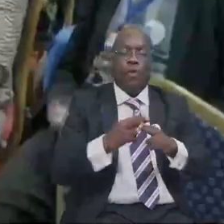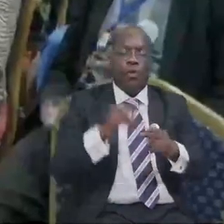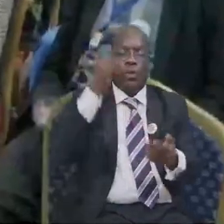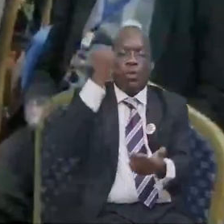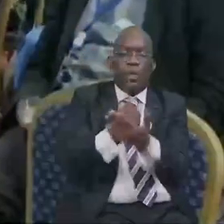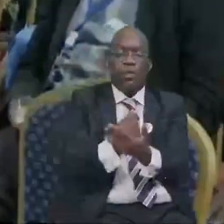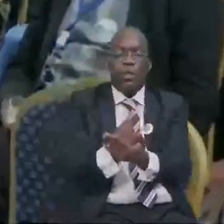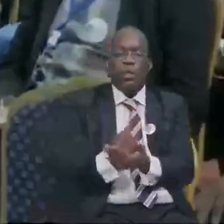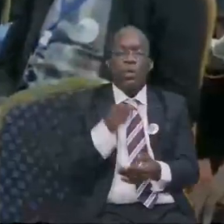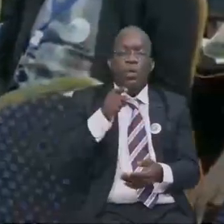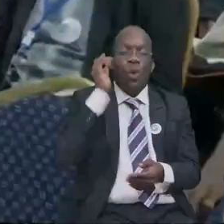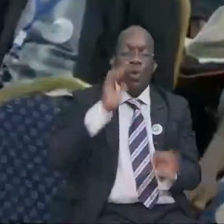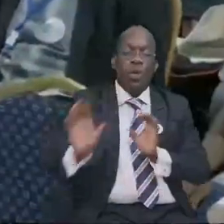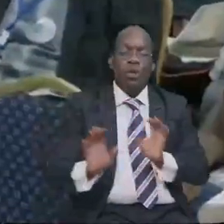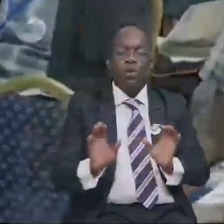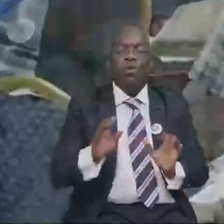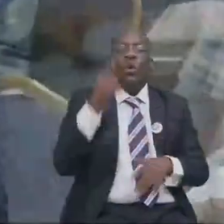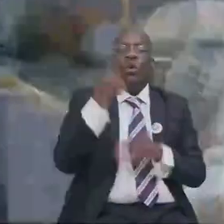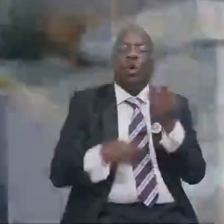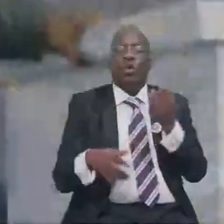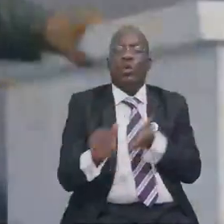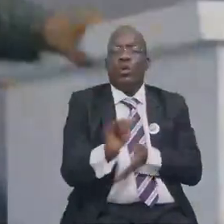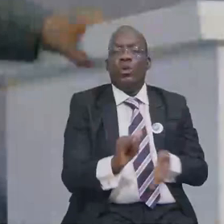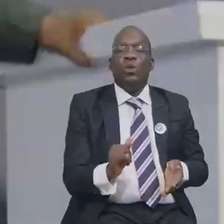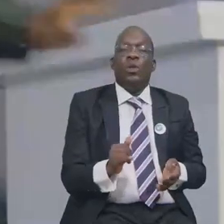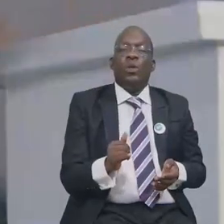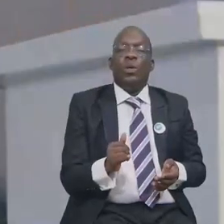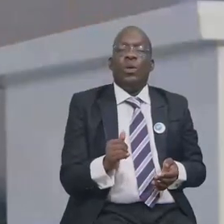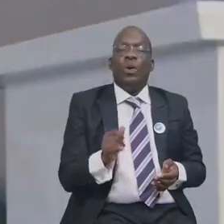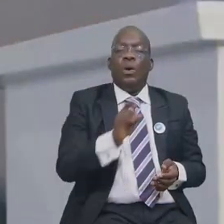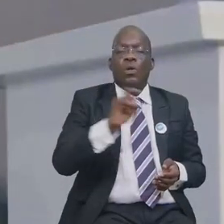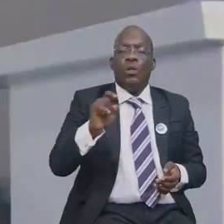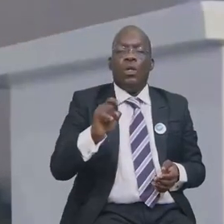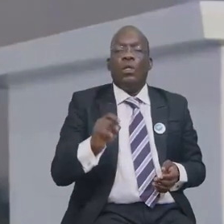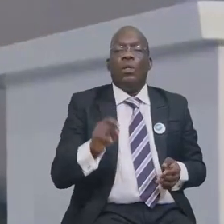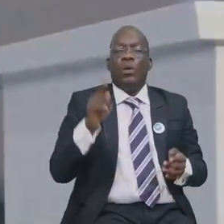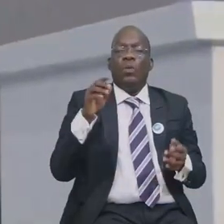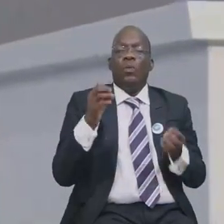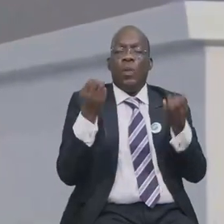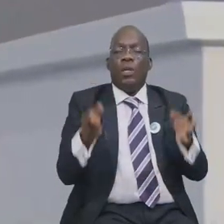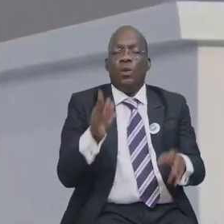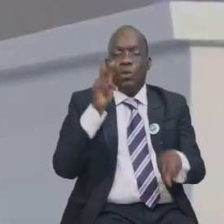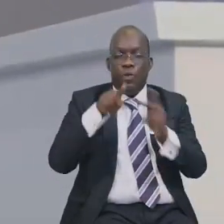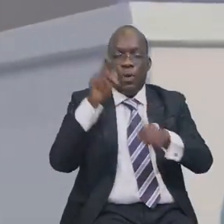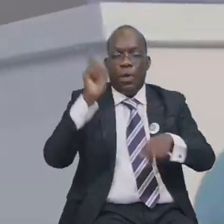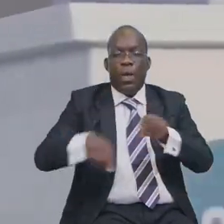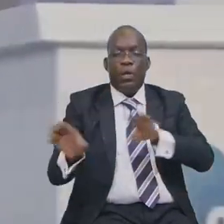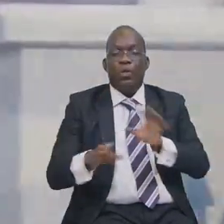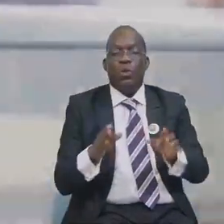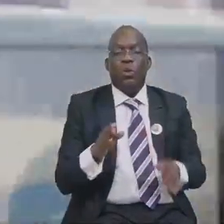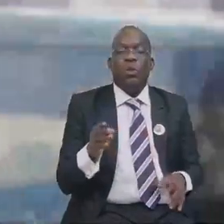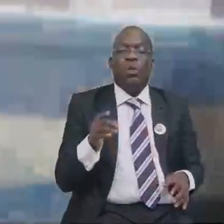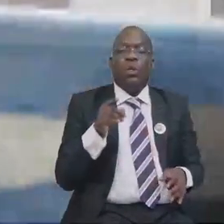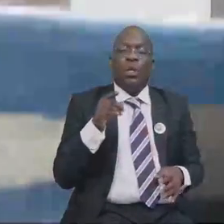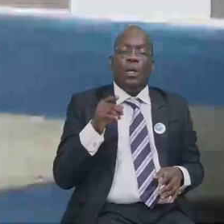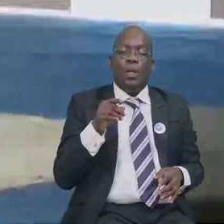tu feras ce que ces centaines de faux prophètes n'ont pas pu faire. Vous connaissez l'histoire. Il a